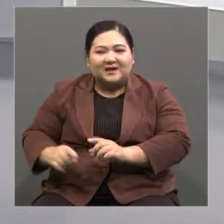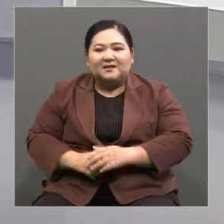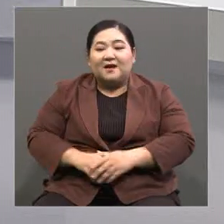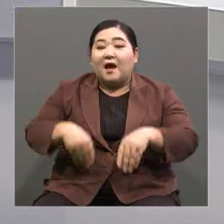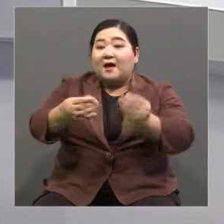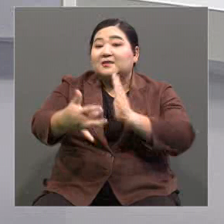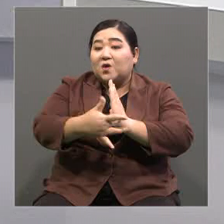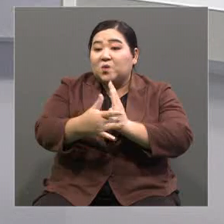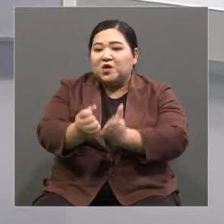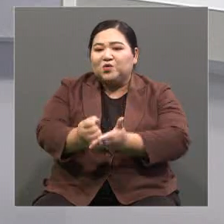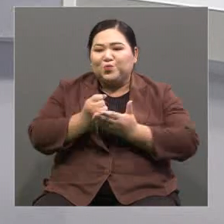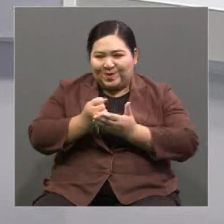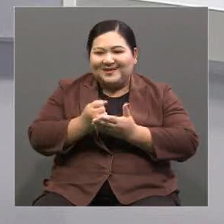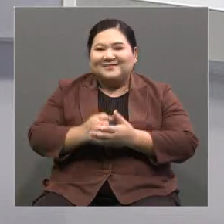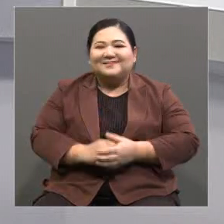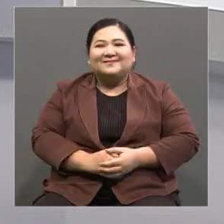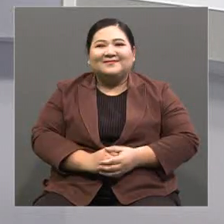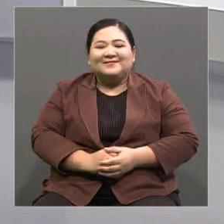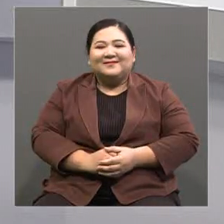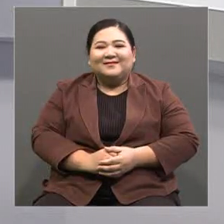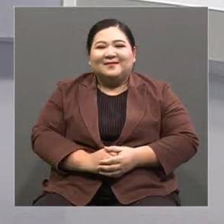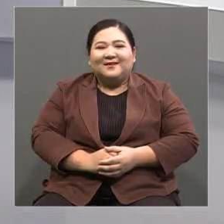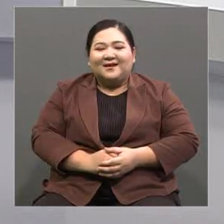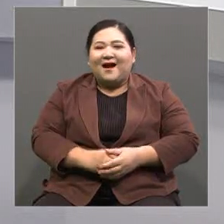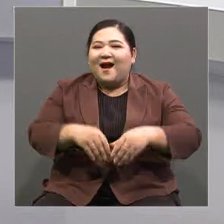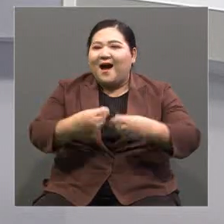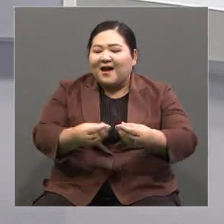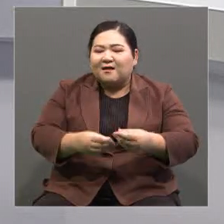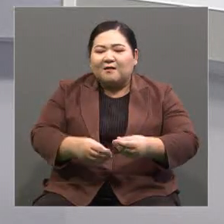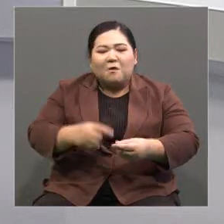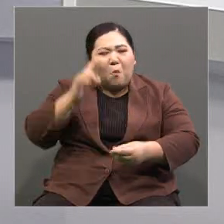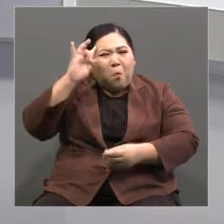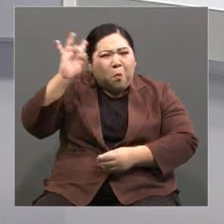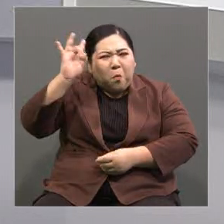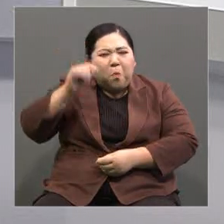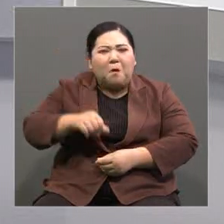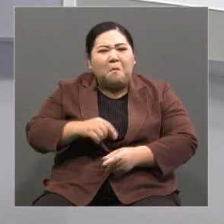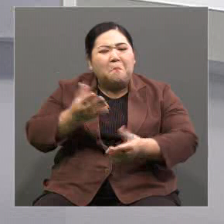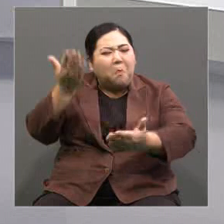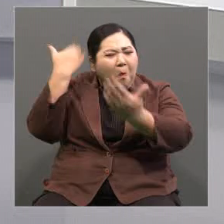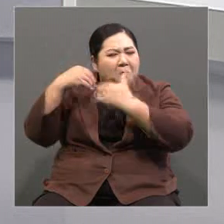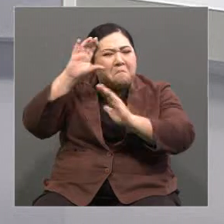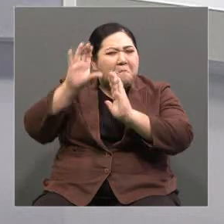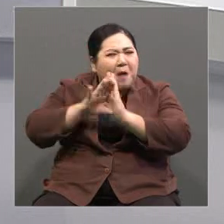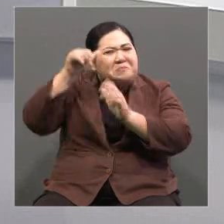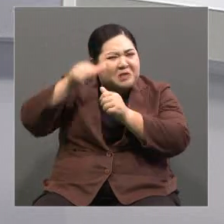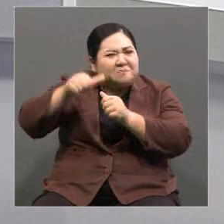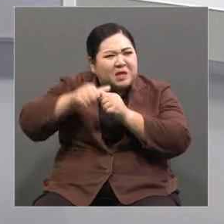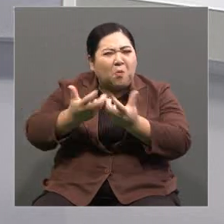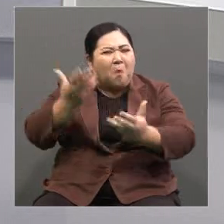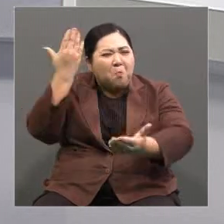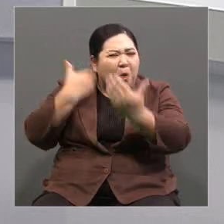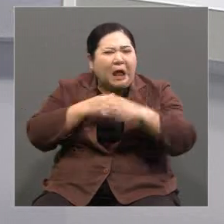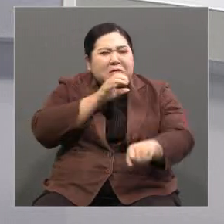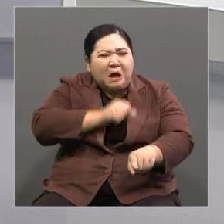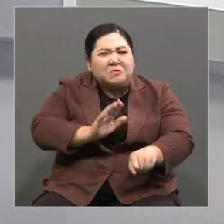ใช้เทคโนโลยีเข้ามาช่วยนี่คือพยายามดึงดูดแล้วก็พยายามลบภาพพิพิพันธ์แบบเดิมๆที่ไม่ใช่เรื่องของโบราณใช่ค่ะอย่างเช่น